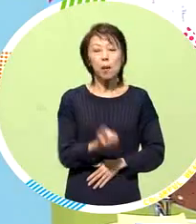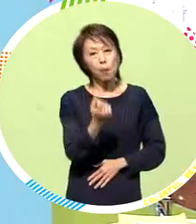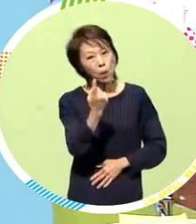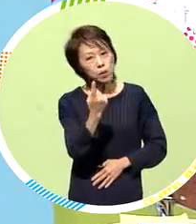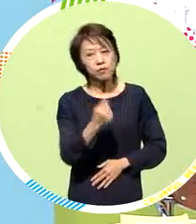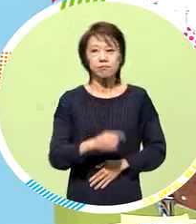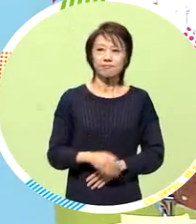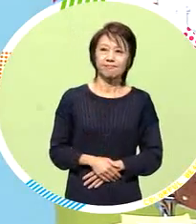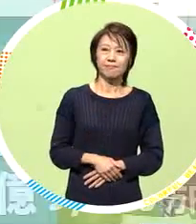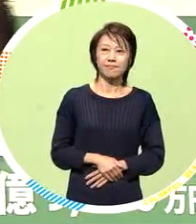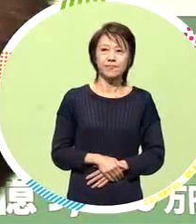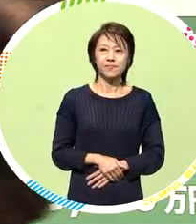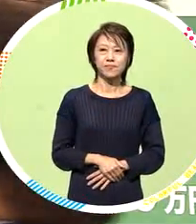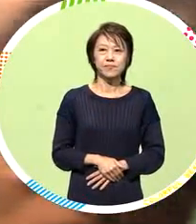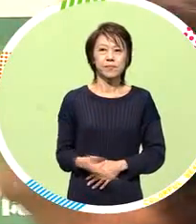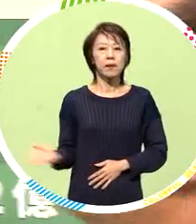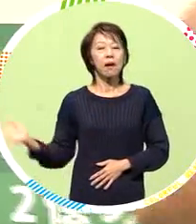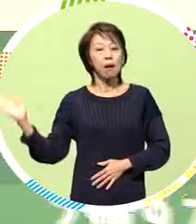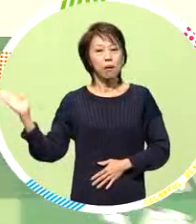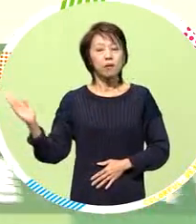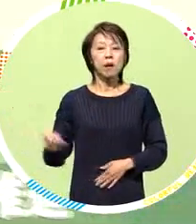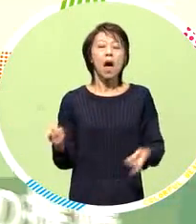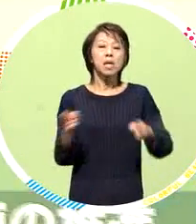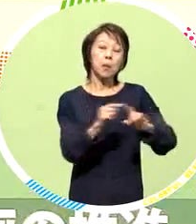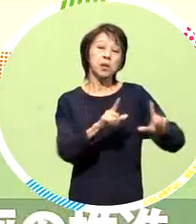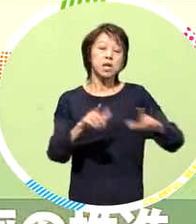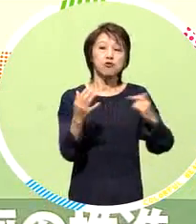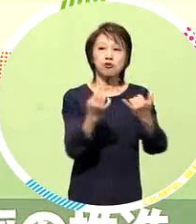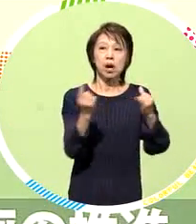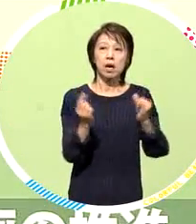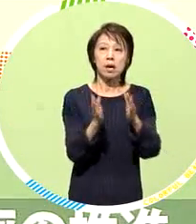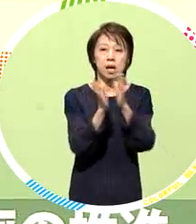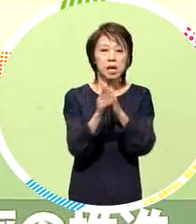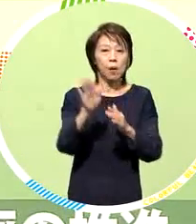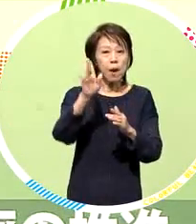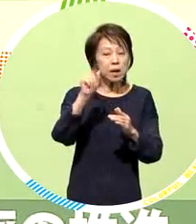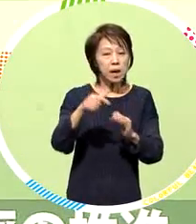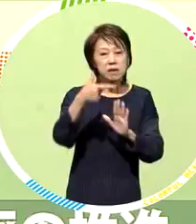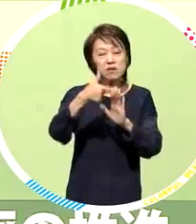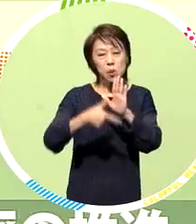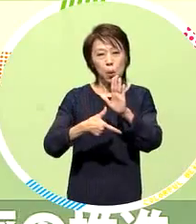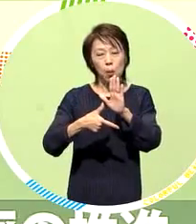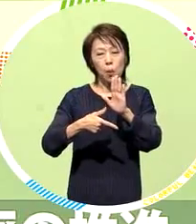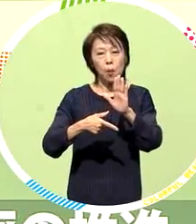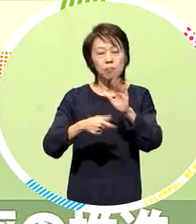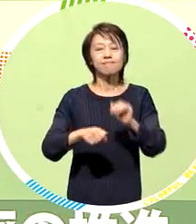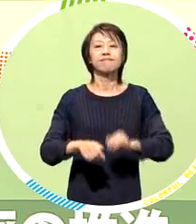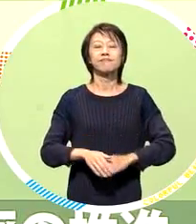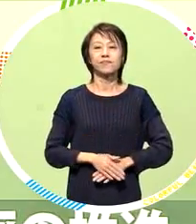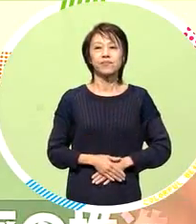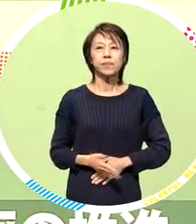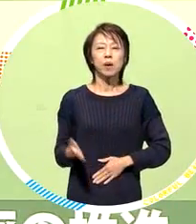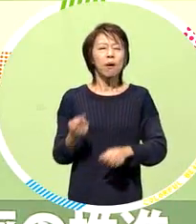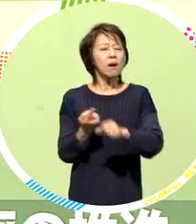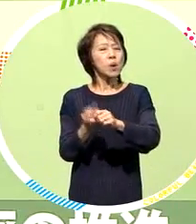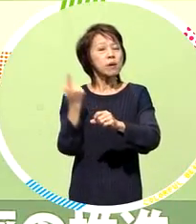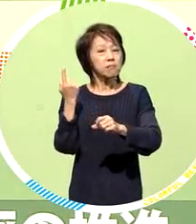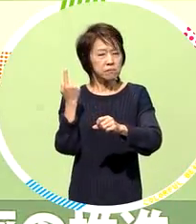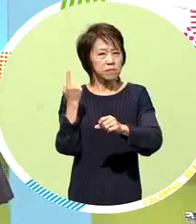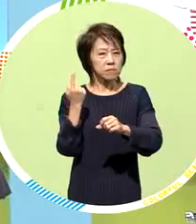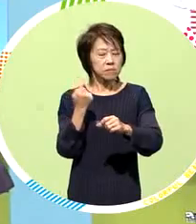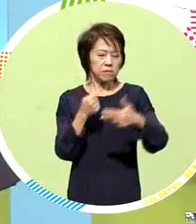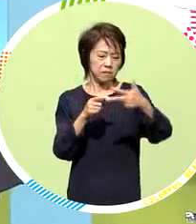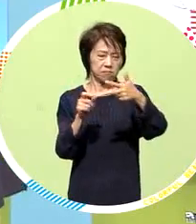つガイガー共に生きる社会神奈川県小の実現に向けた取り組みこれは去年ねあのー